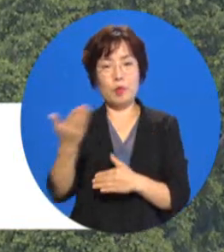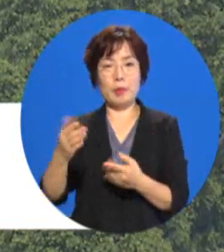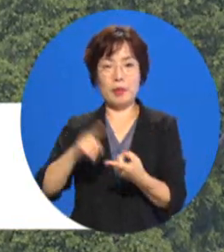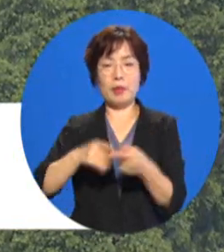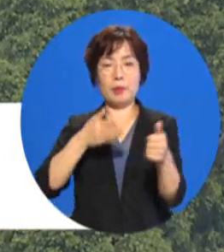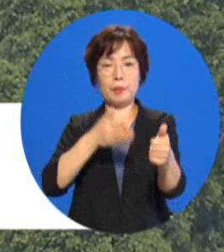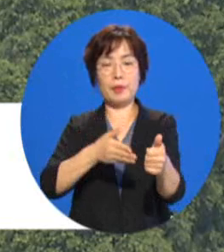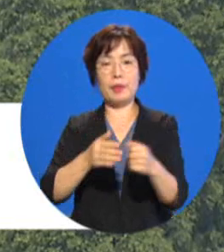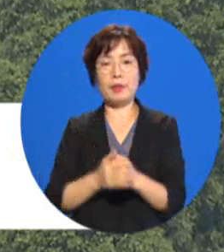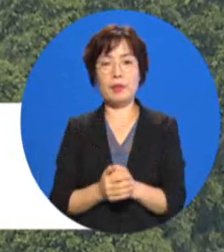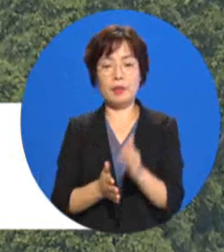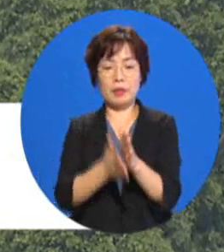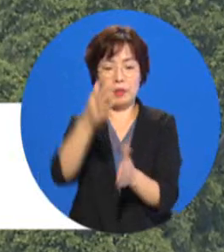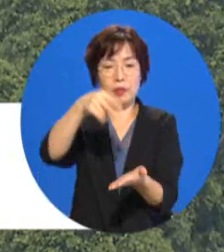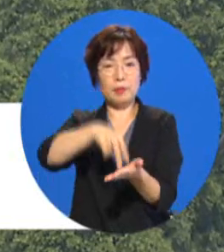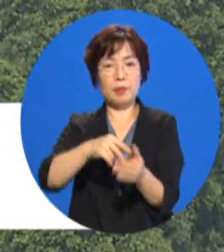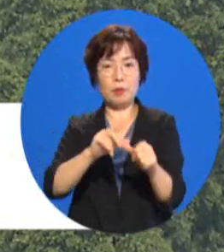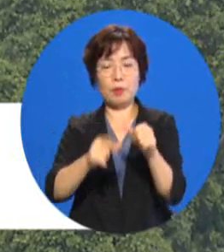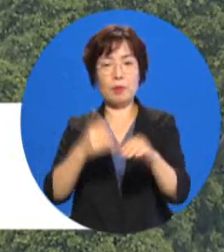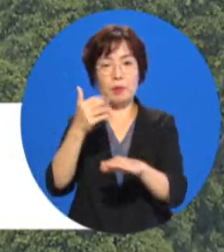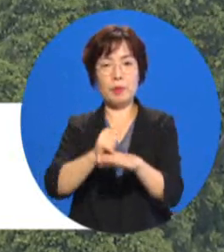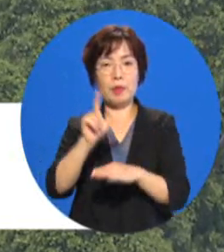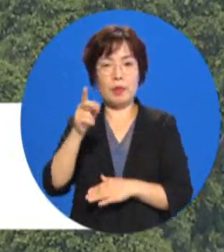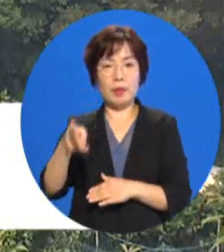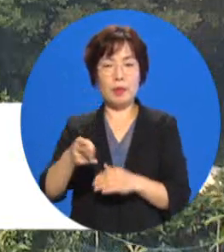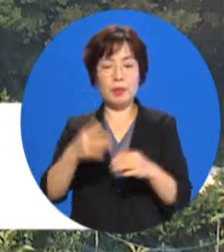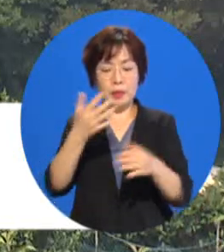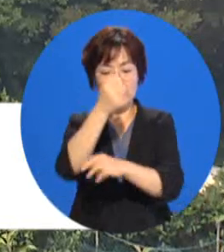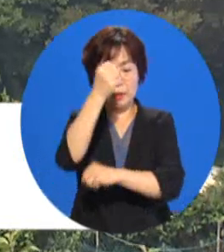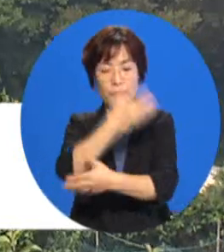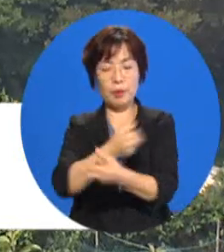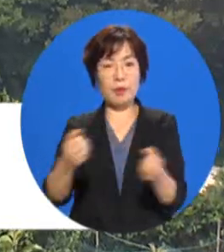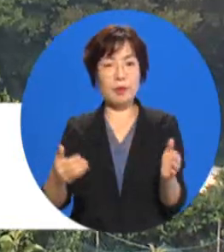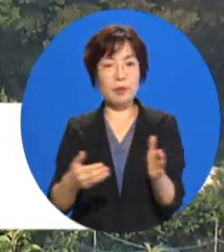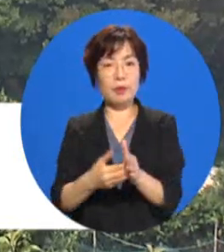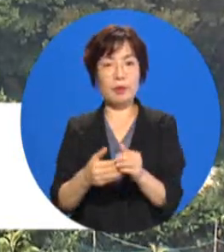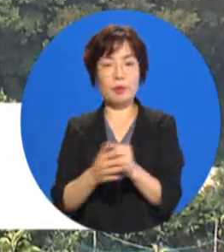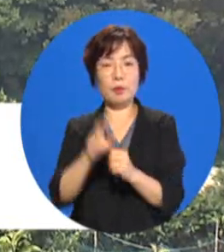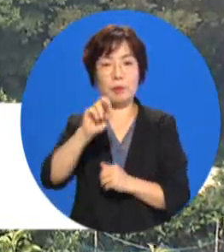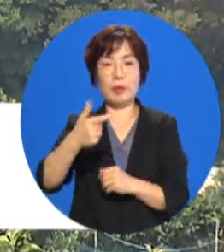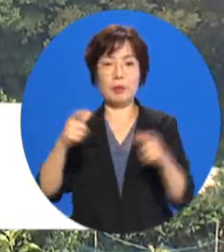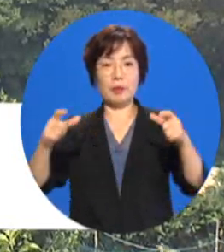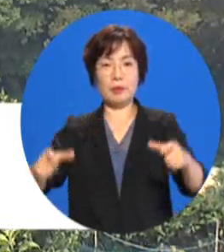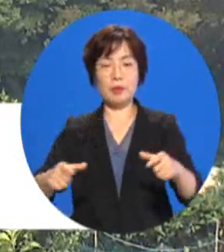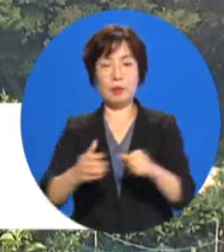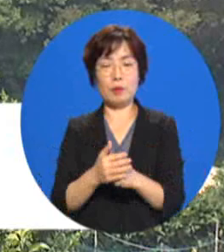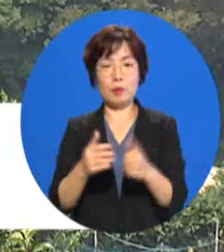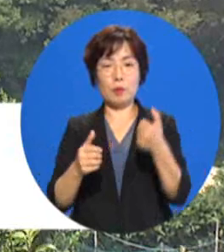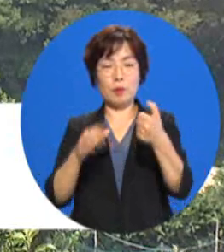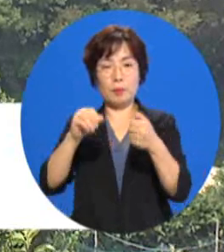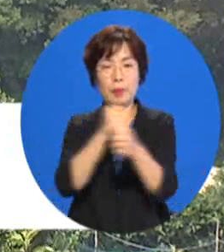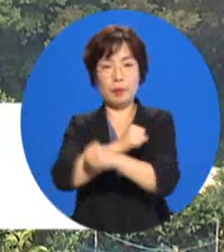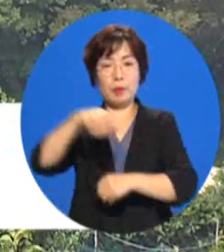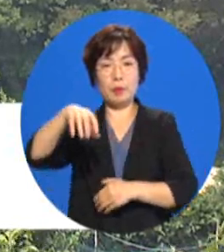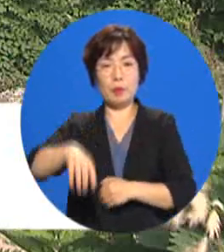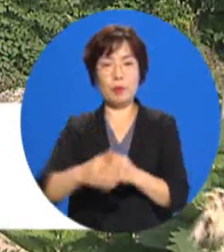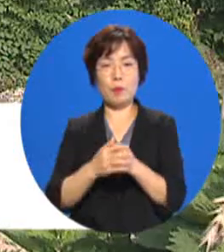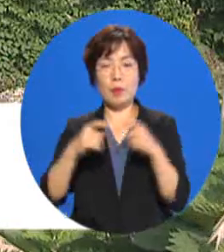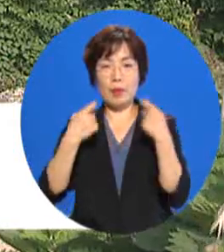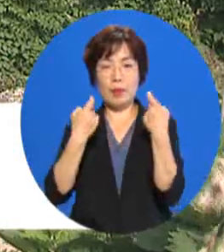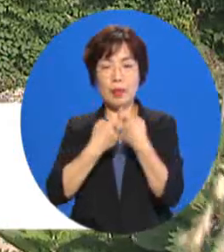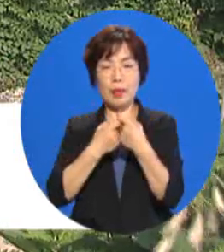전해졌습니다. 여수시는 지난 5월 말 LH와 기본협약을 체결하고 만흥동 1원 50만 제곱미터 부지에